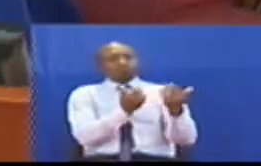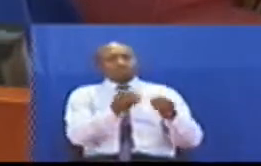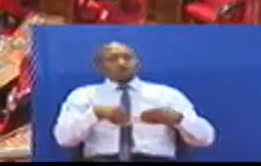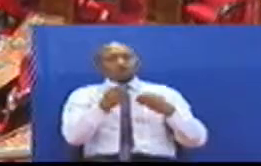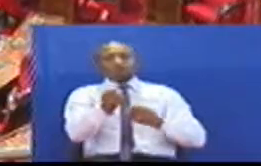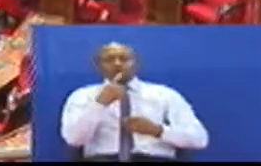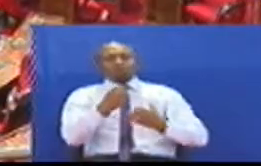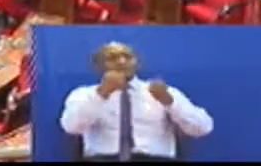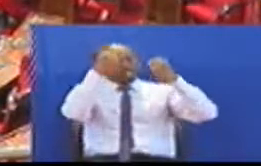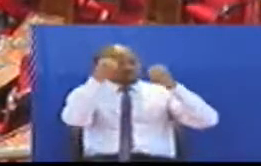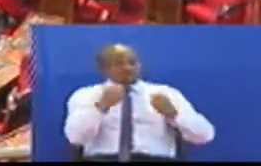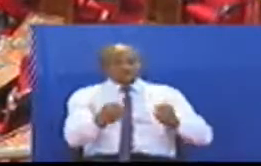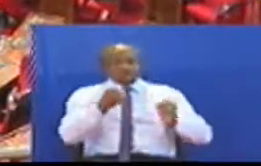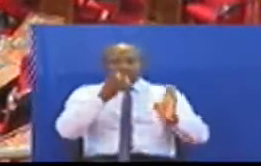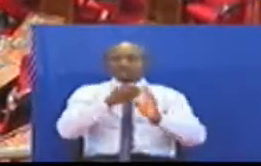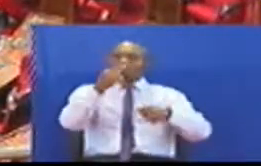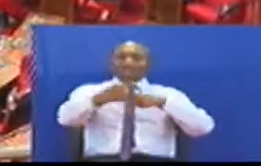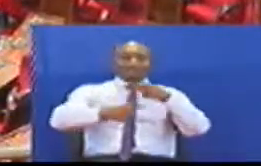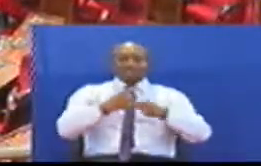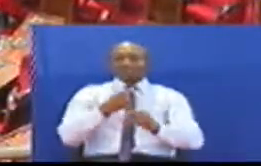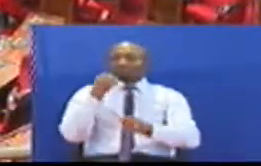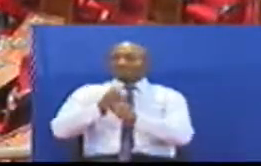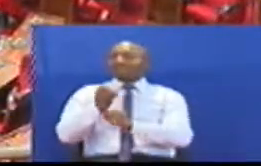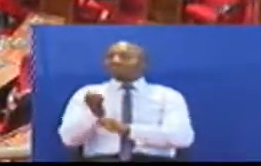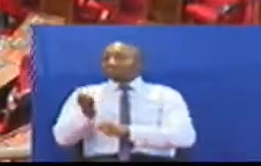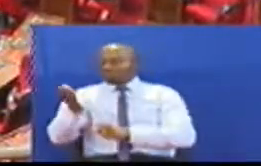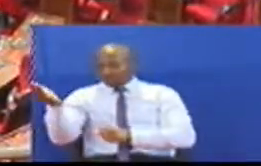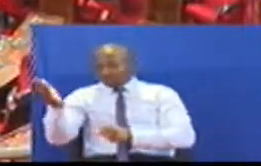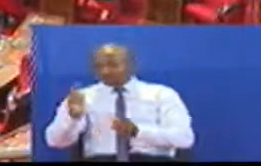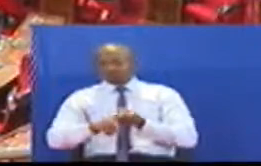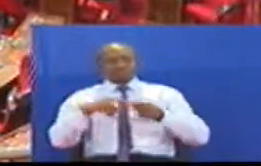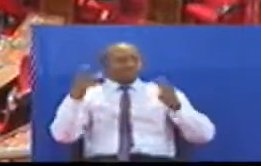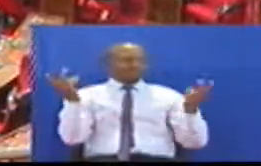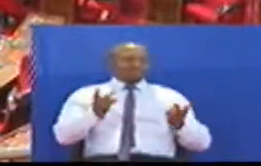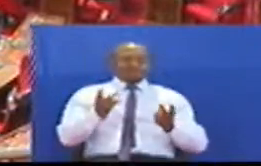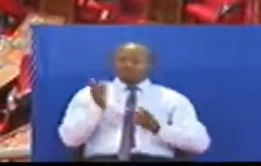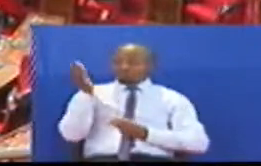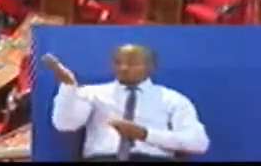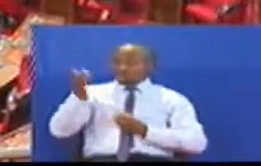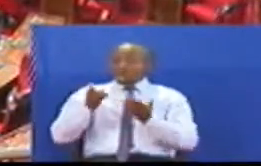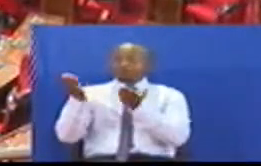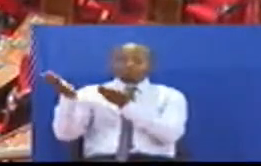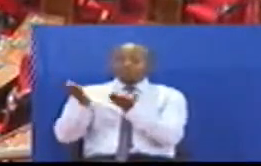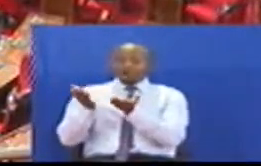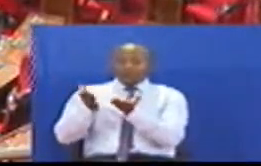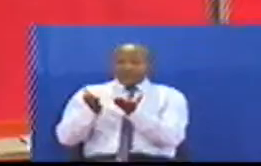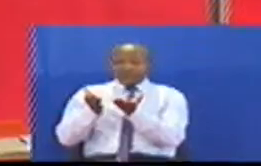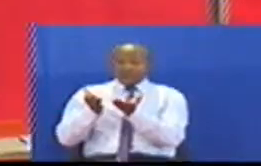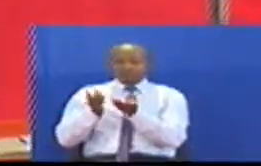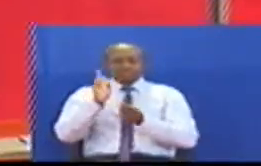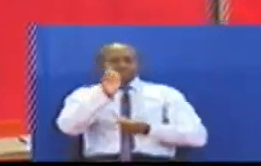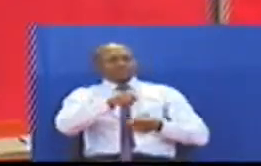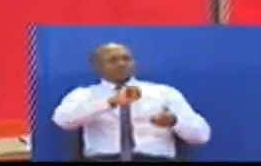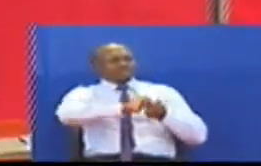kishindo ili aweze kuendelea katika engwe nyingine. Niseme tu kwamba kwa Msoma pale yako tu matatizo madogo